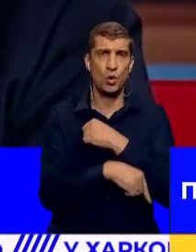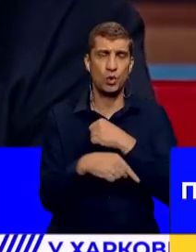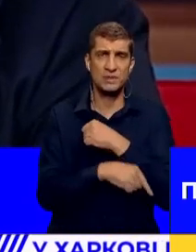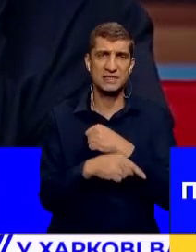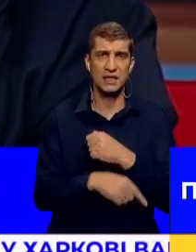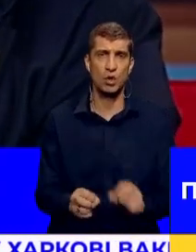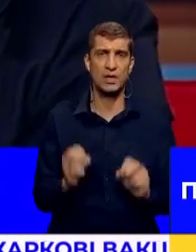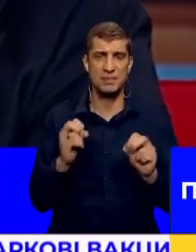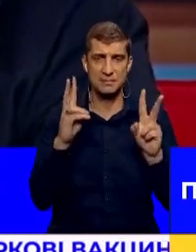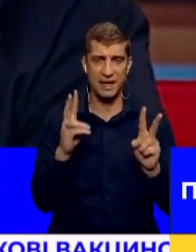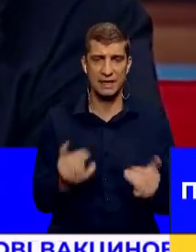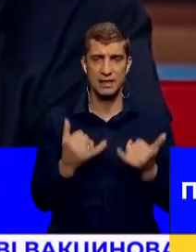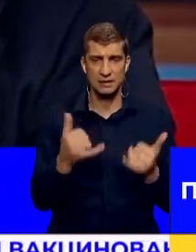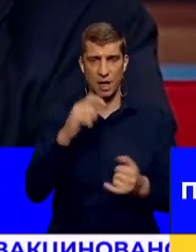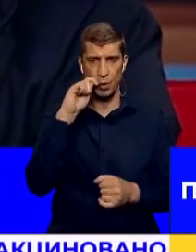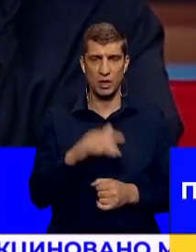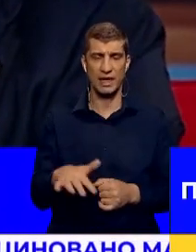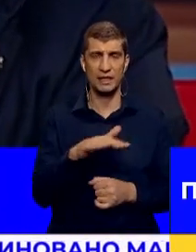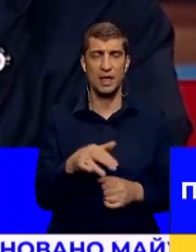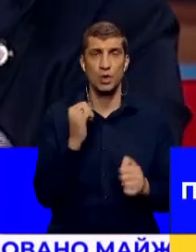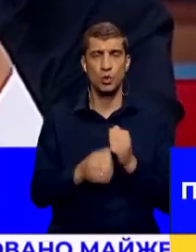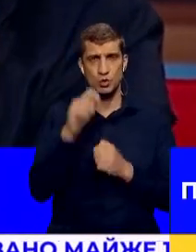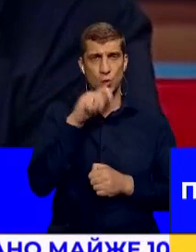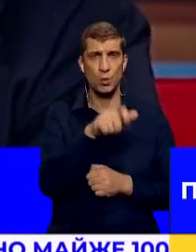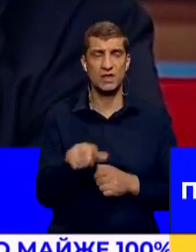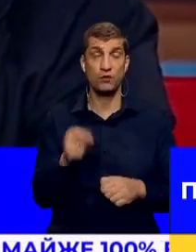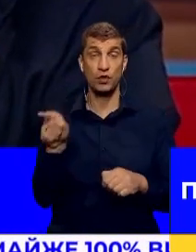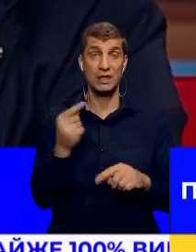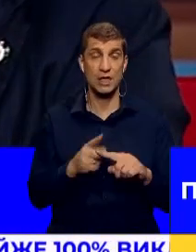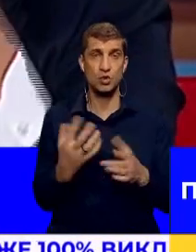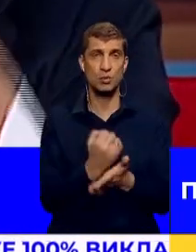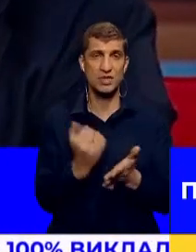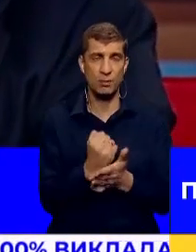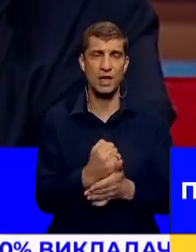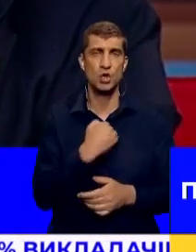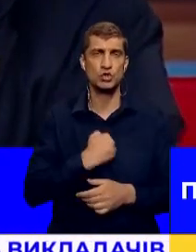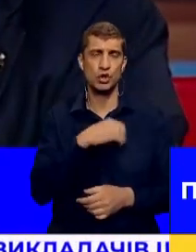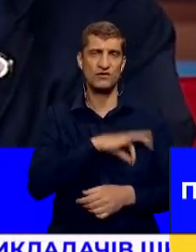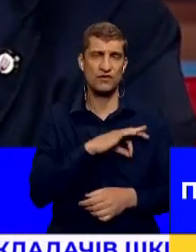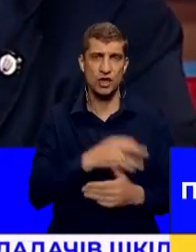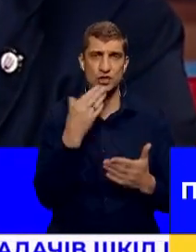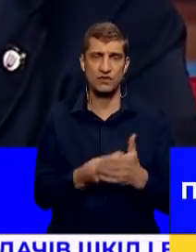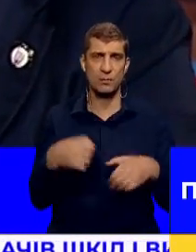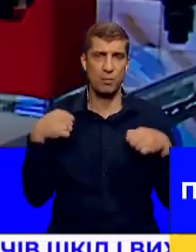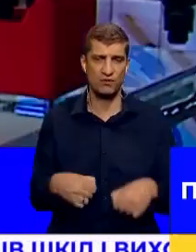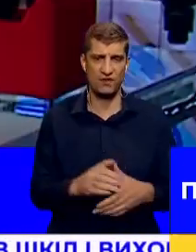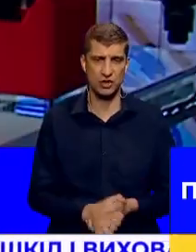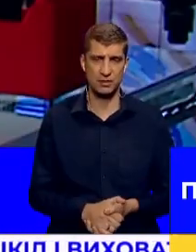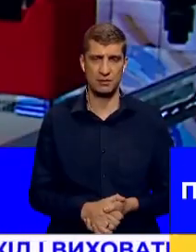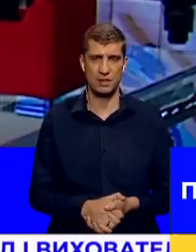корупційної небезпеки для України і кожного українця. Вони на цьому заробляють, зловживаючи своїми